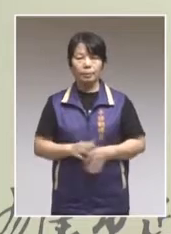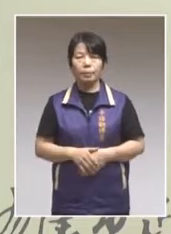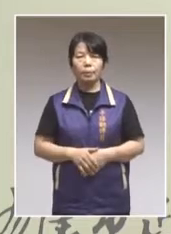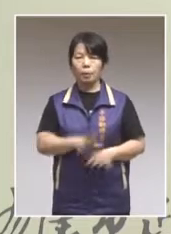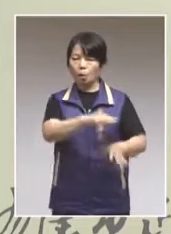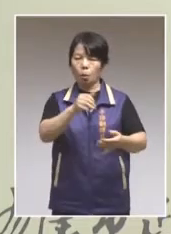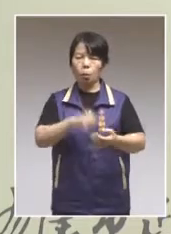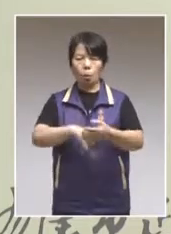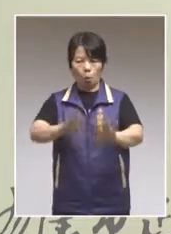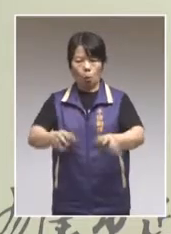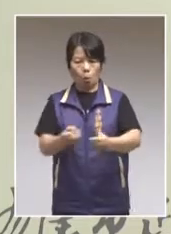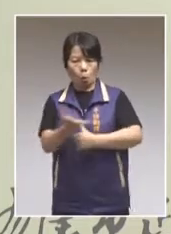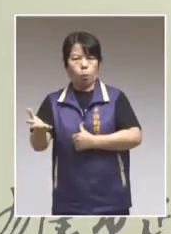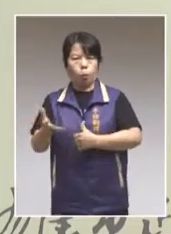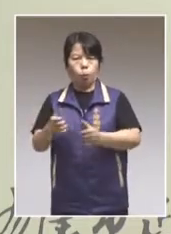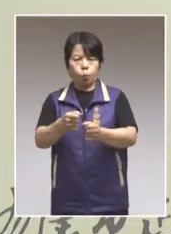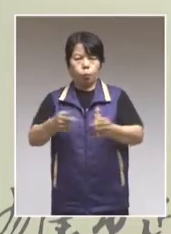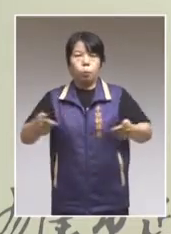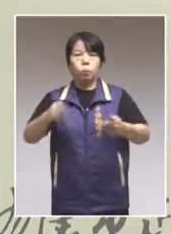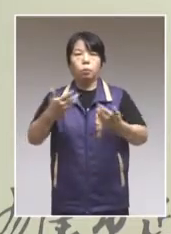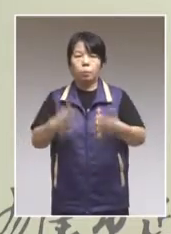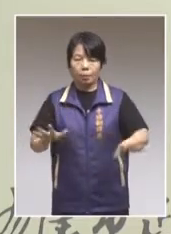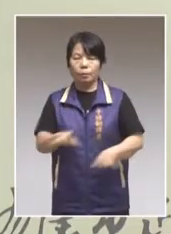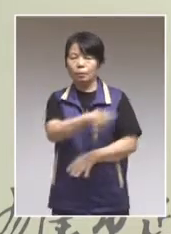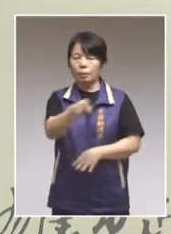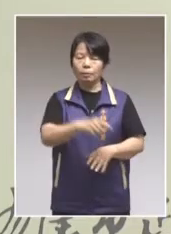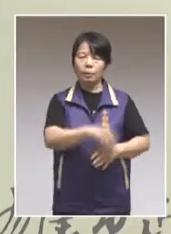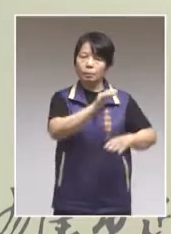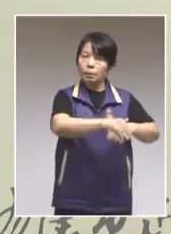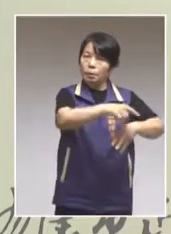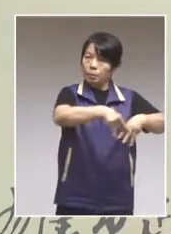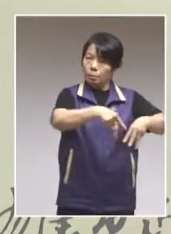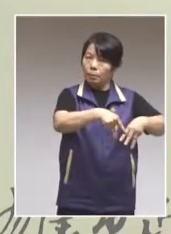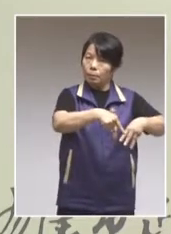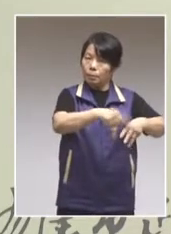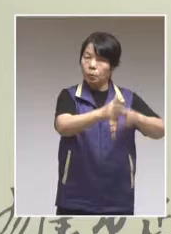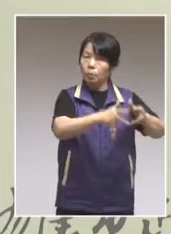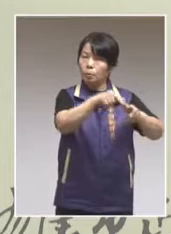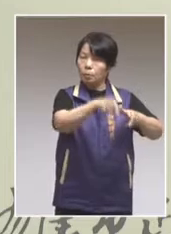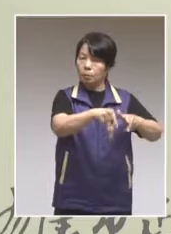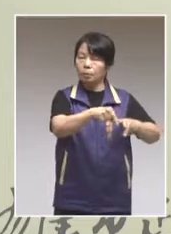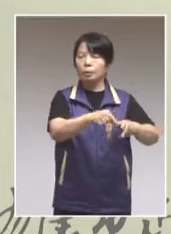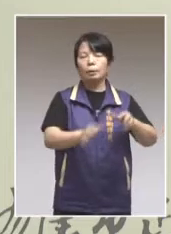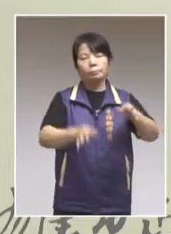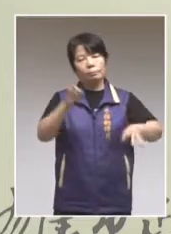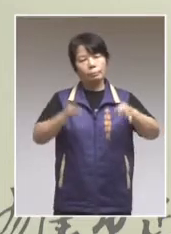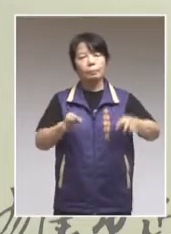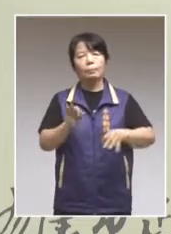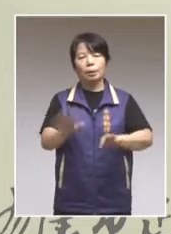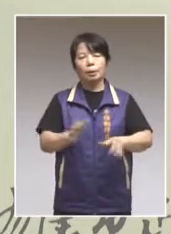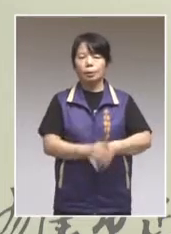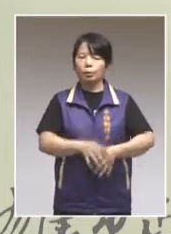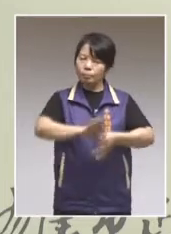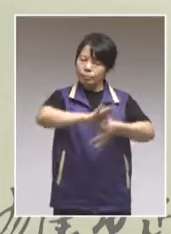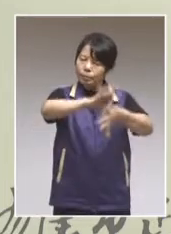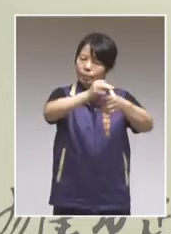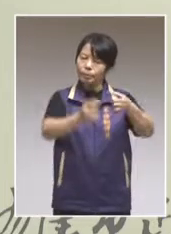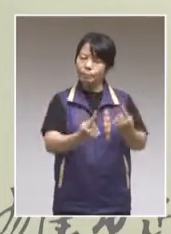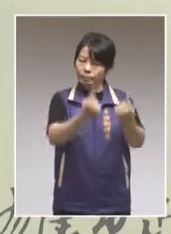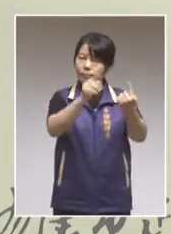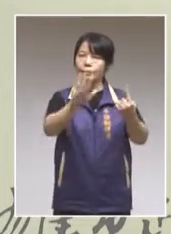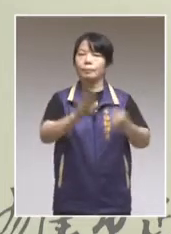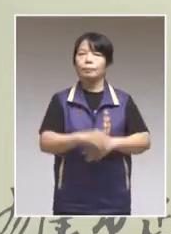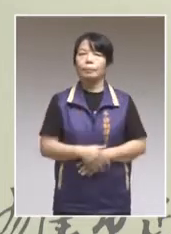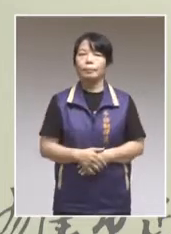供需，还有为后来的这个些成本的这个部分的一些这个这个价格哦有上升，好、哦，